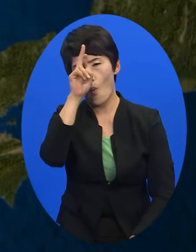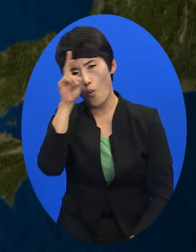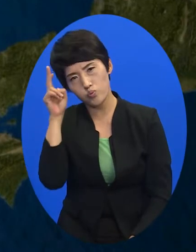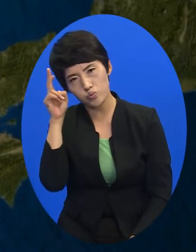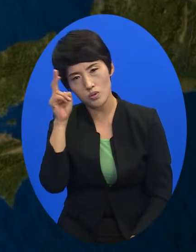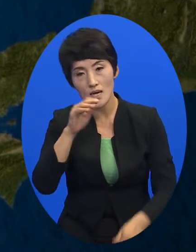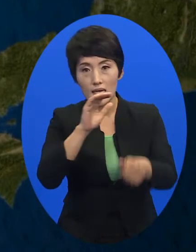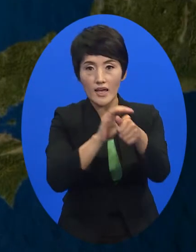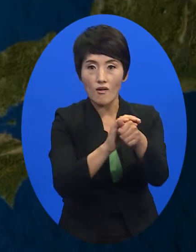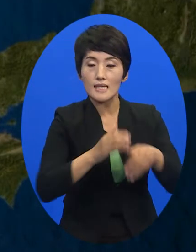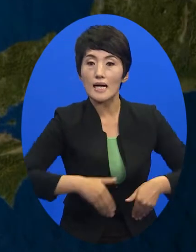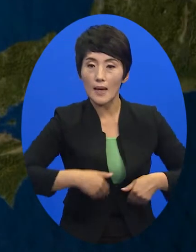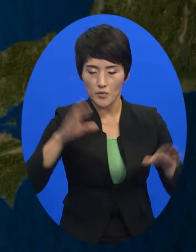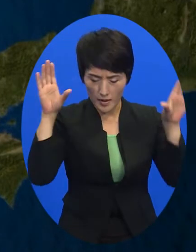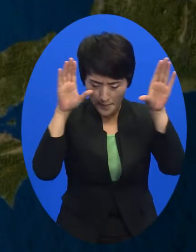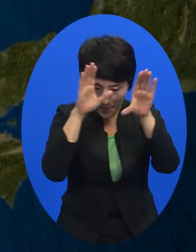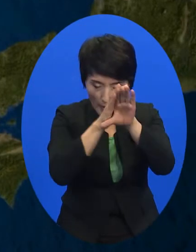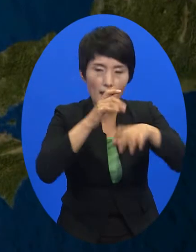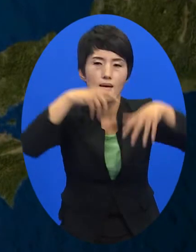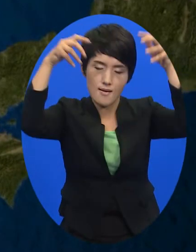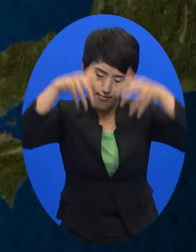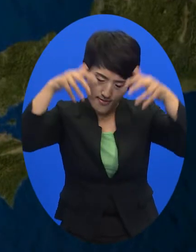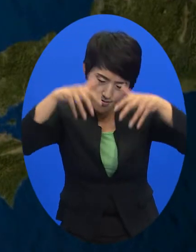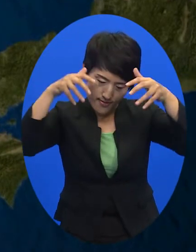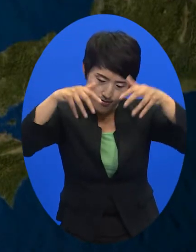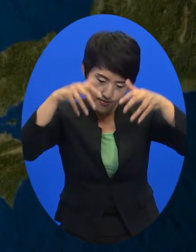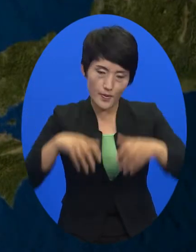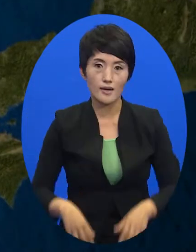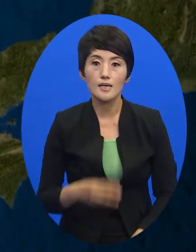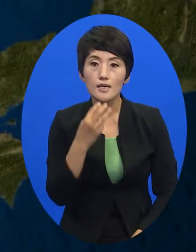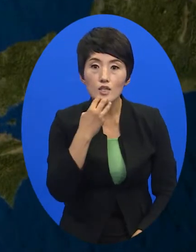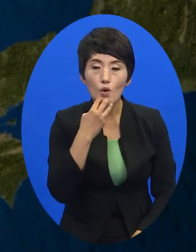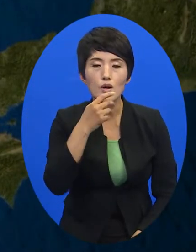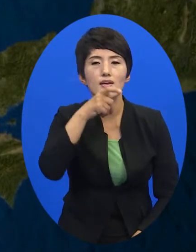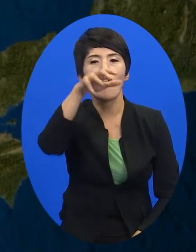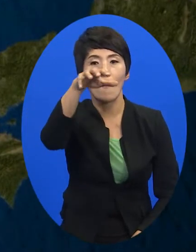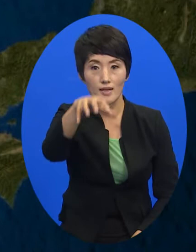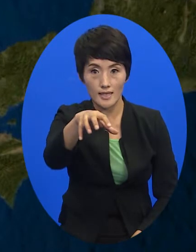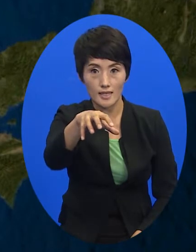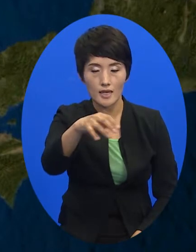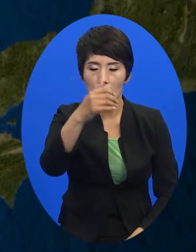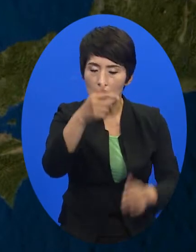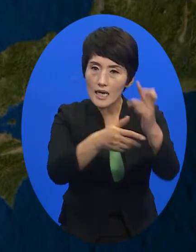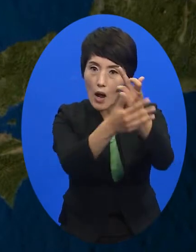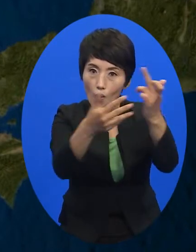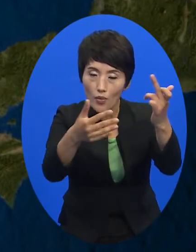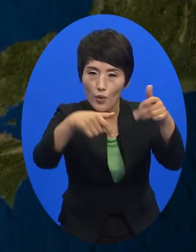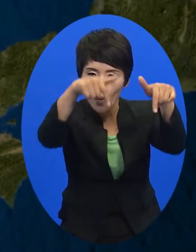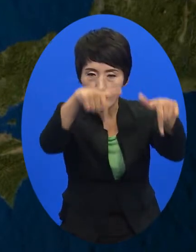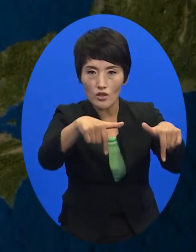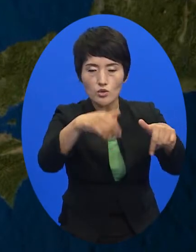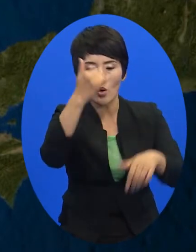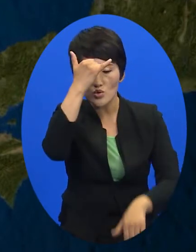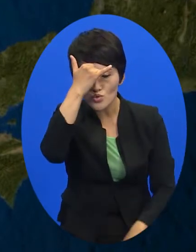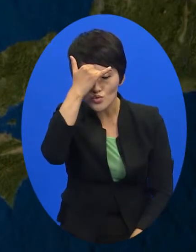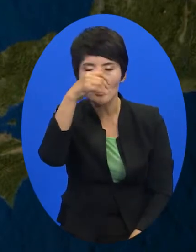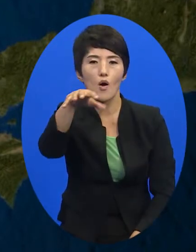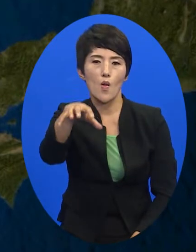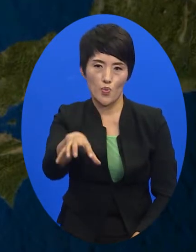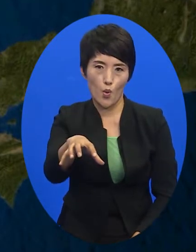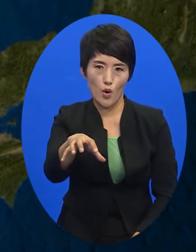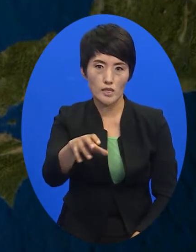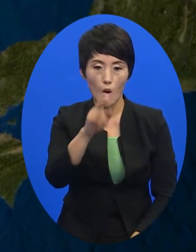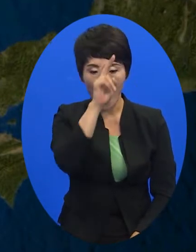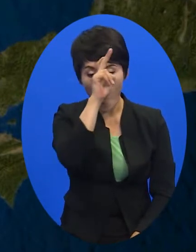그리고 경상남도는 밤부터 비가 오겠고요. 서울과 경기 내륙, 강원도 영서와 충북 중북부에는 오후부터